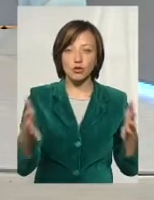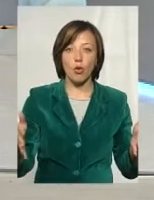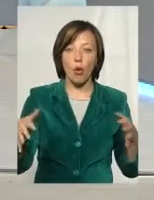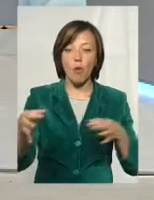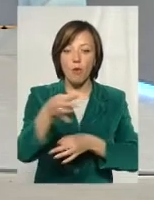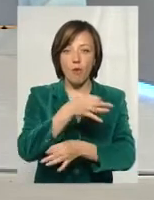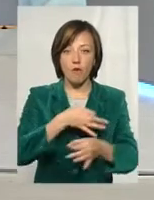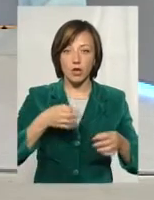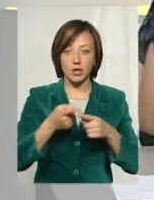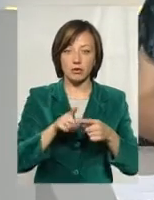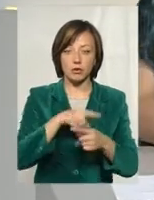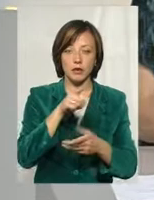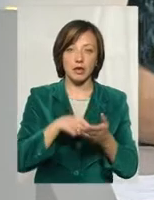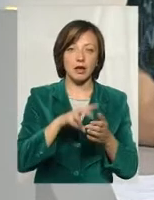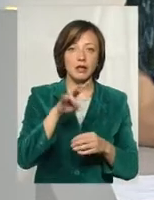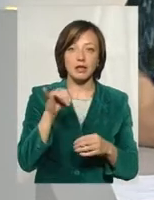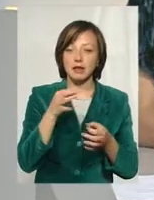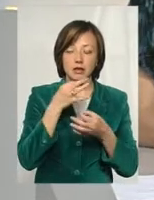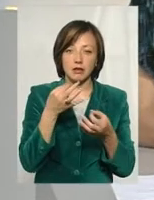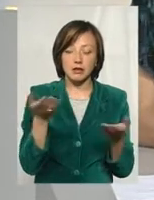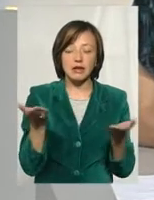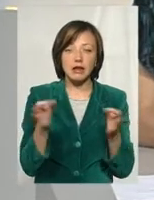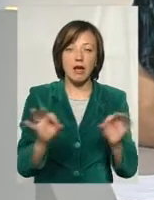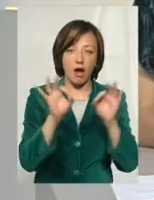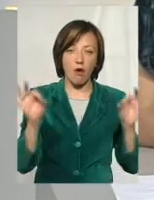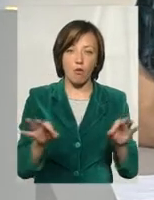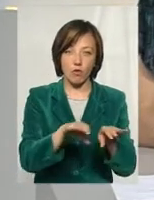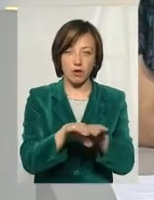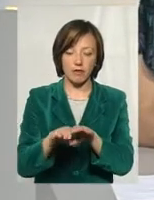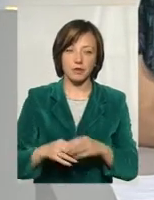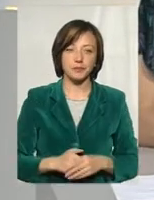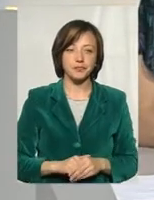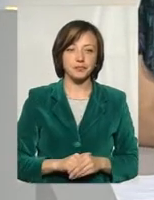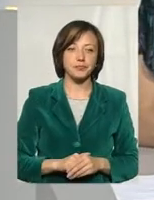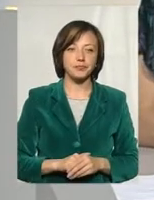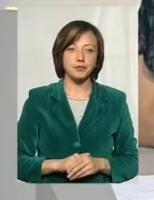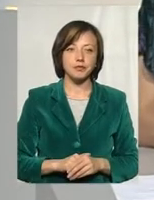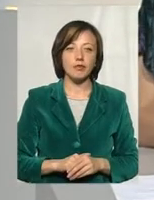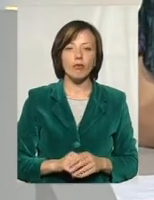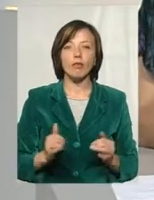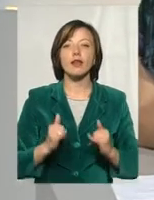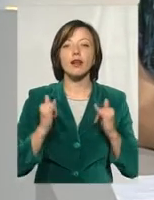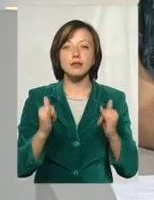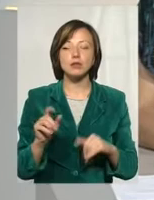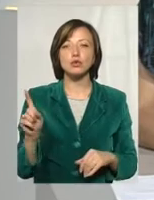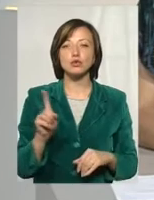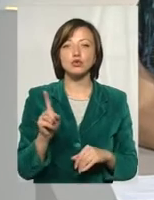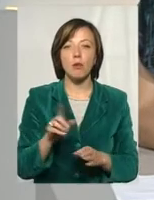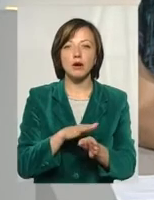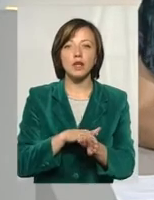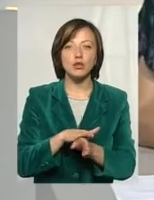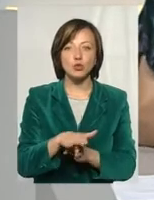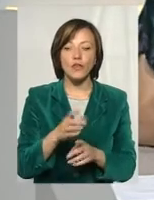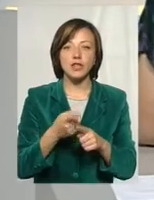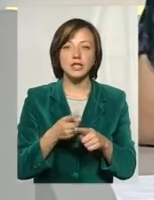питання, ні на якому рівні. Ось це такі нюанси, які треба враховувати. Власне, для того, щоб реалізовувалася